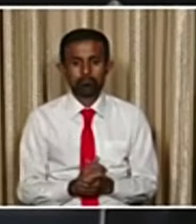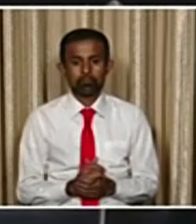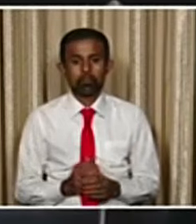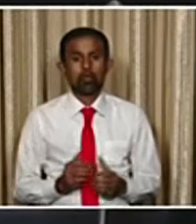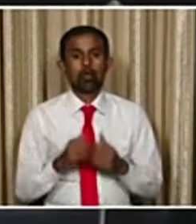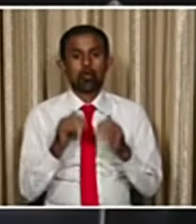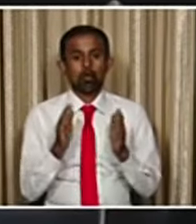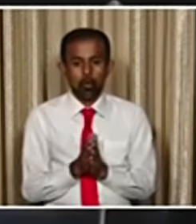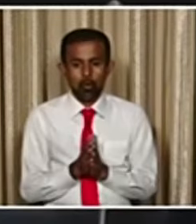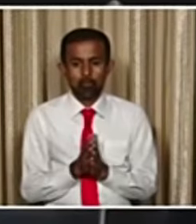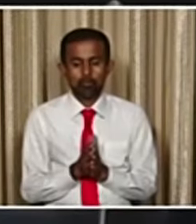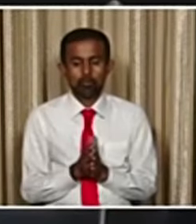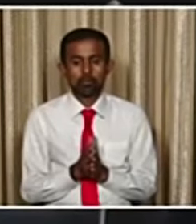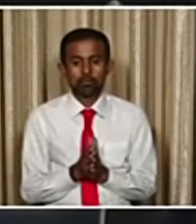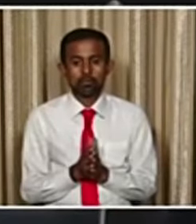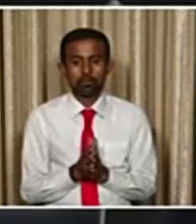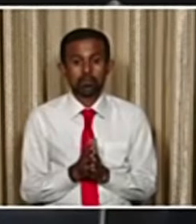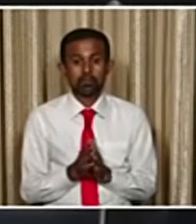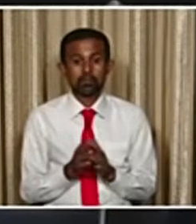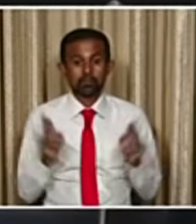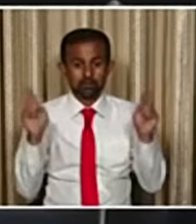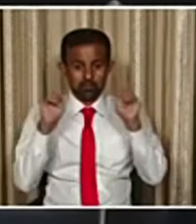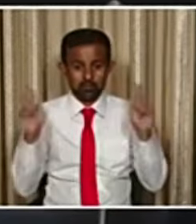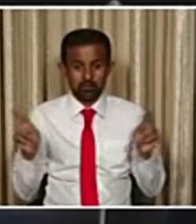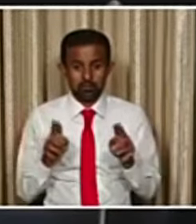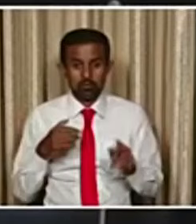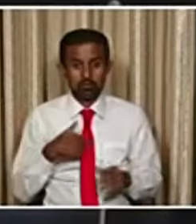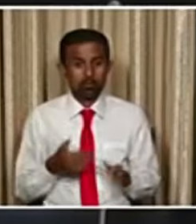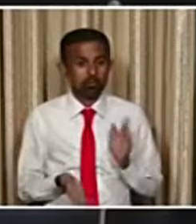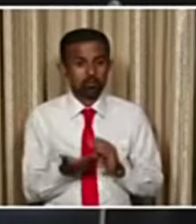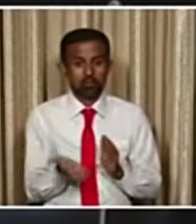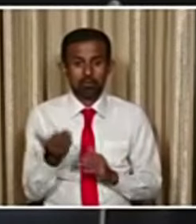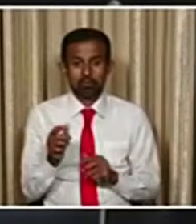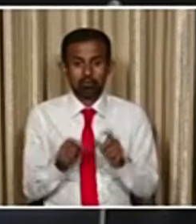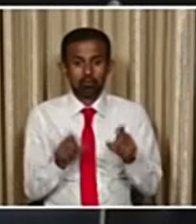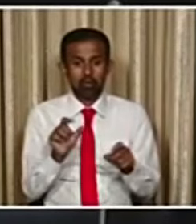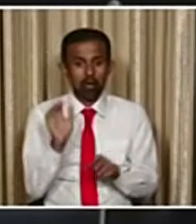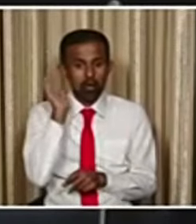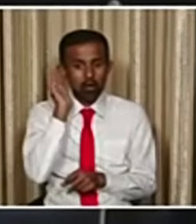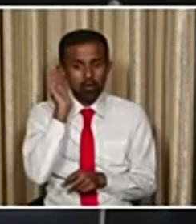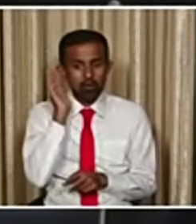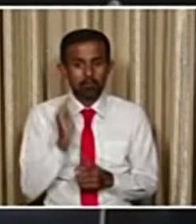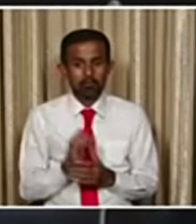ಮೇ ಒಕ್ಕಮ ತಿಬ್ಬನು ದಯಾ ತೆಕ್ಕ ಜಾತ್ಯಂತರ ವಶೇನ ಅಪಿ ಯಾನಯಾನ ತನ್ನ ಮಿಲಿಸುವಾನ್ನೆ